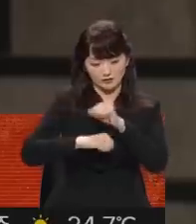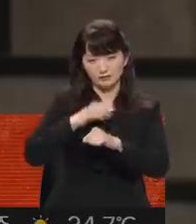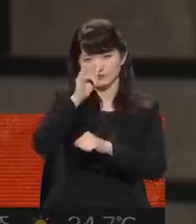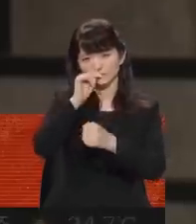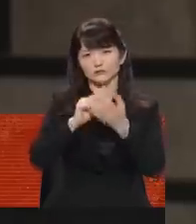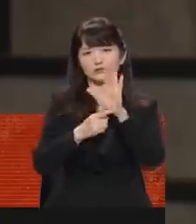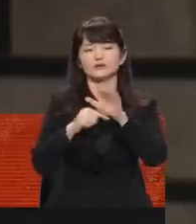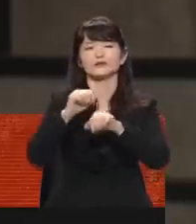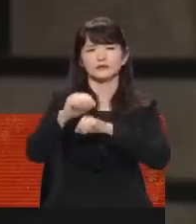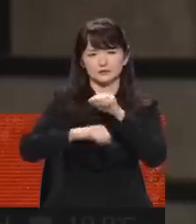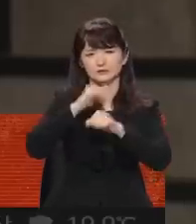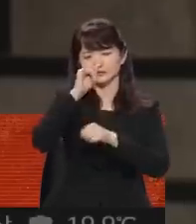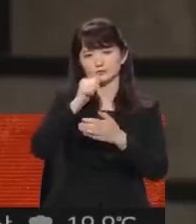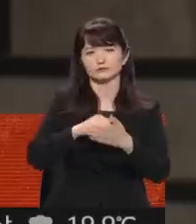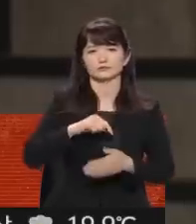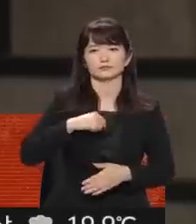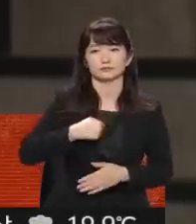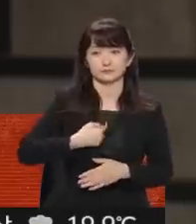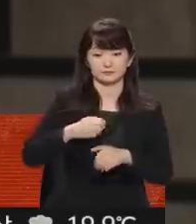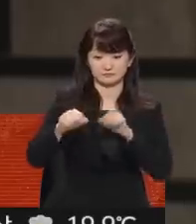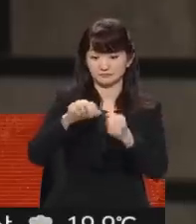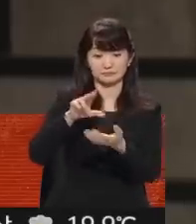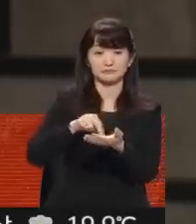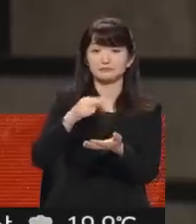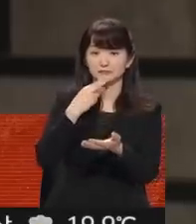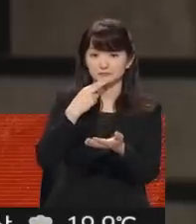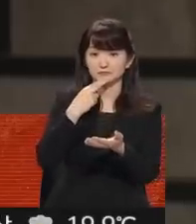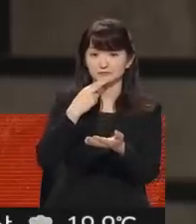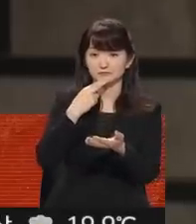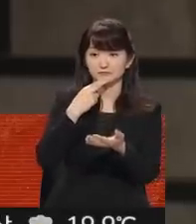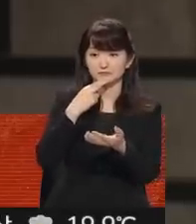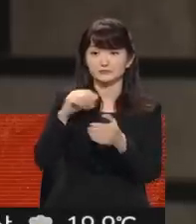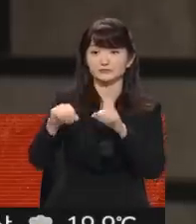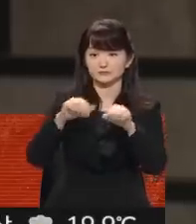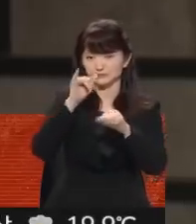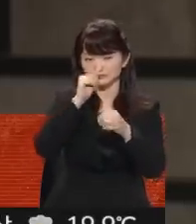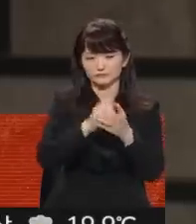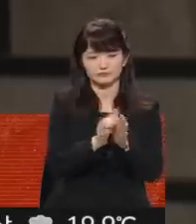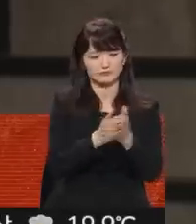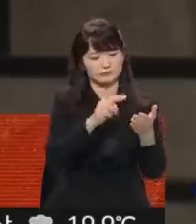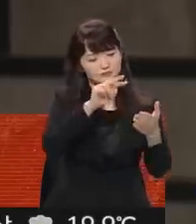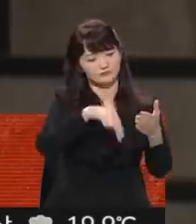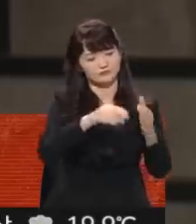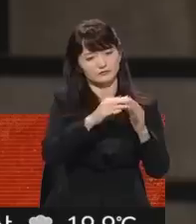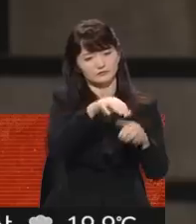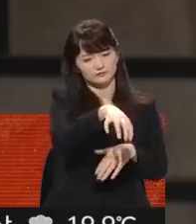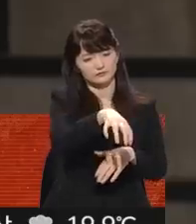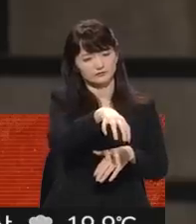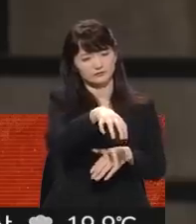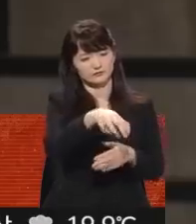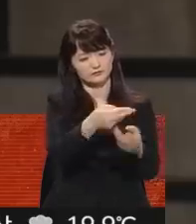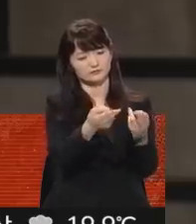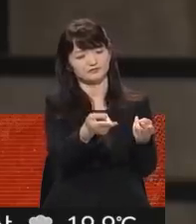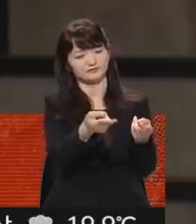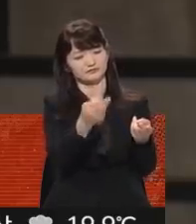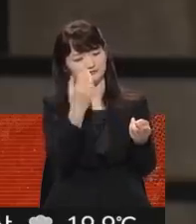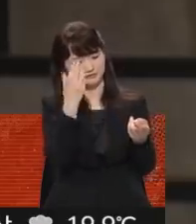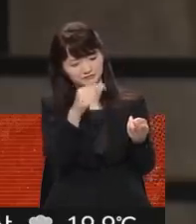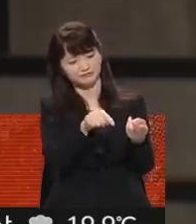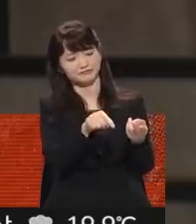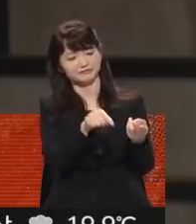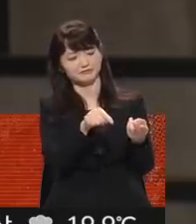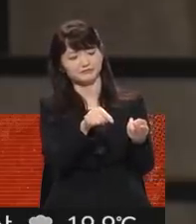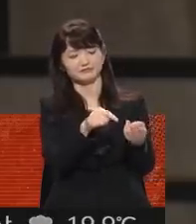자기가 어떤 행동에 특별한 문제가 없으면 할 수 있는데 도서관에서 또 저런 모습이 보이다 보니까 나머지 사람들에게는